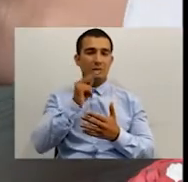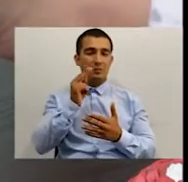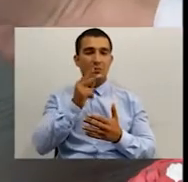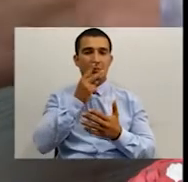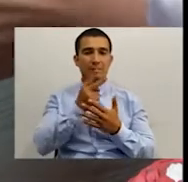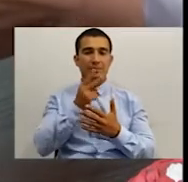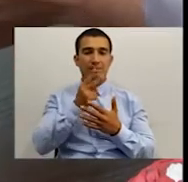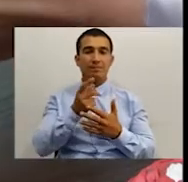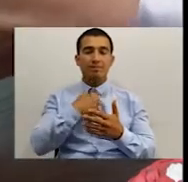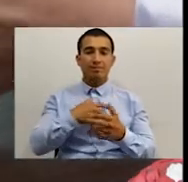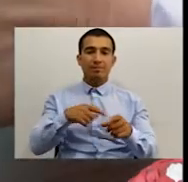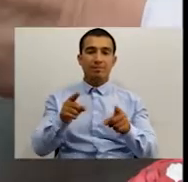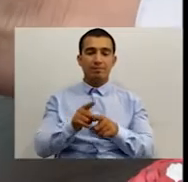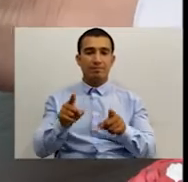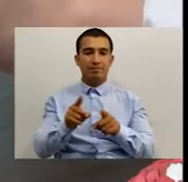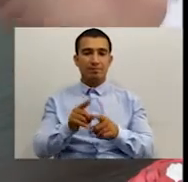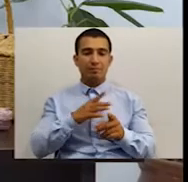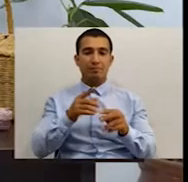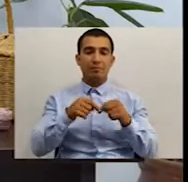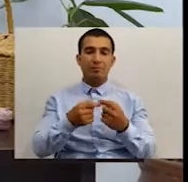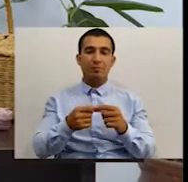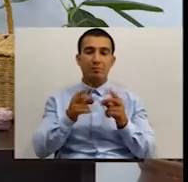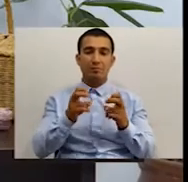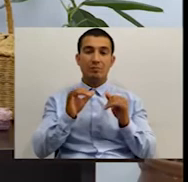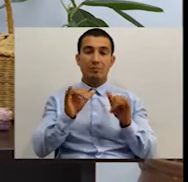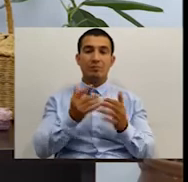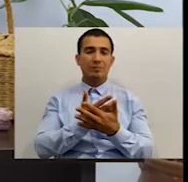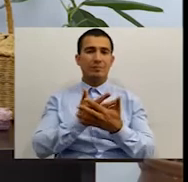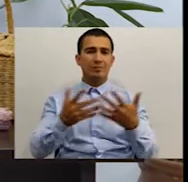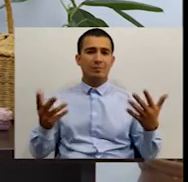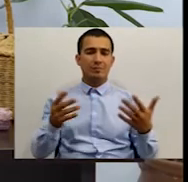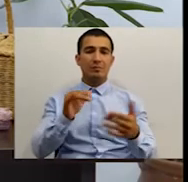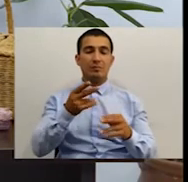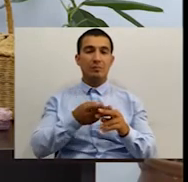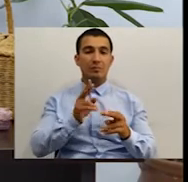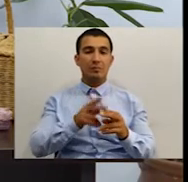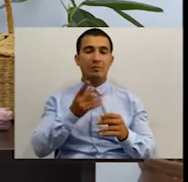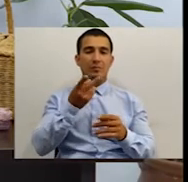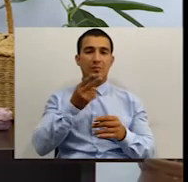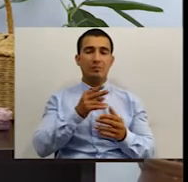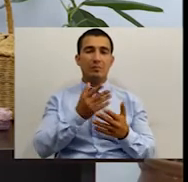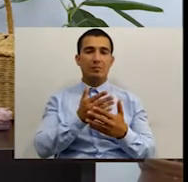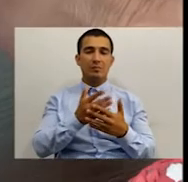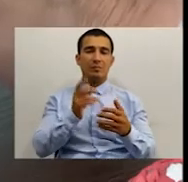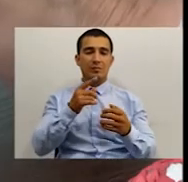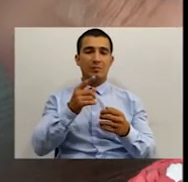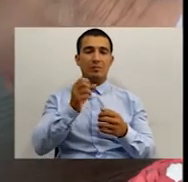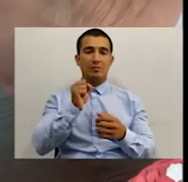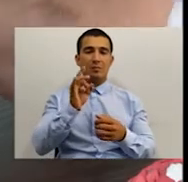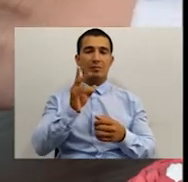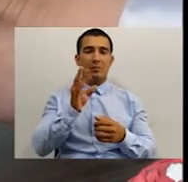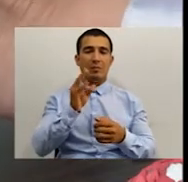Майеткенімде тоқышлы қарқыр болады. Бұ тоқышымызы арқан шәкліді. Мәне бітті әләндіріп